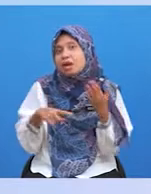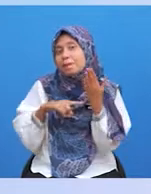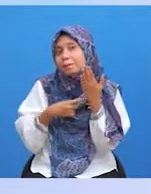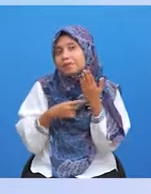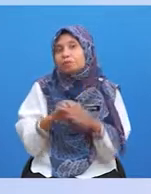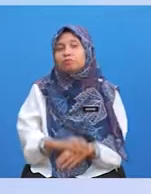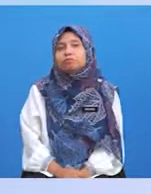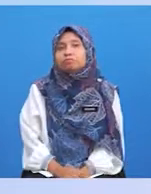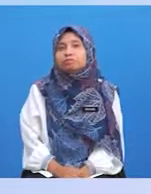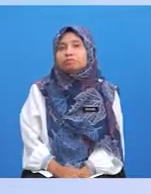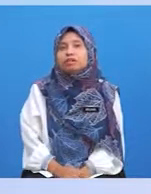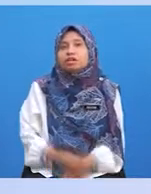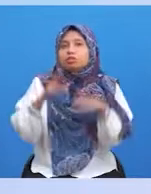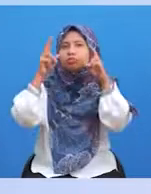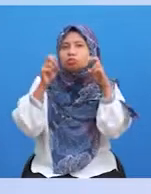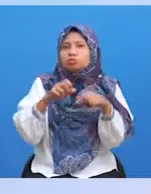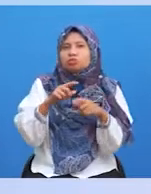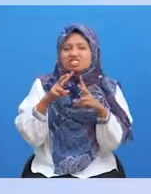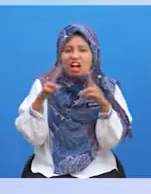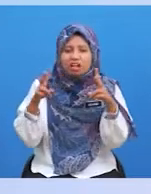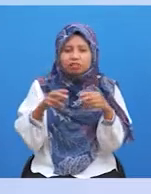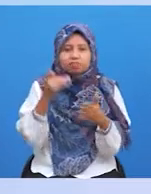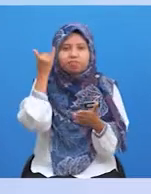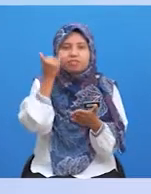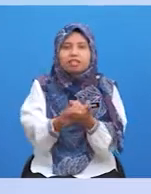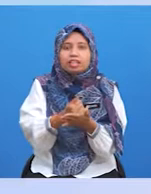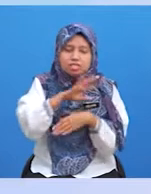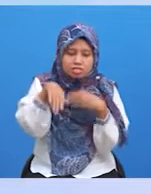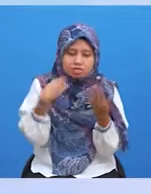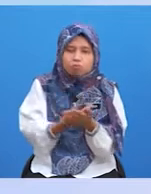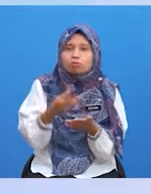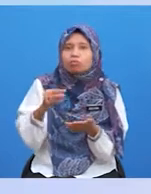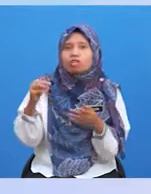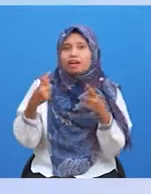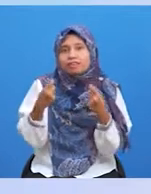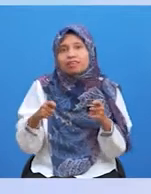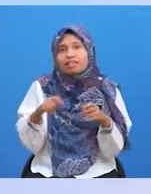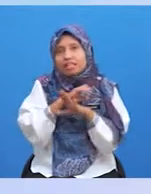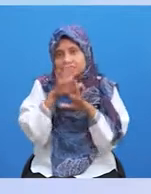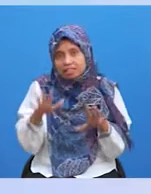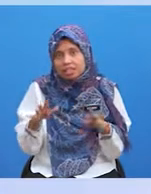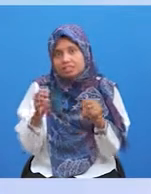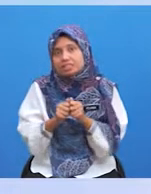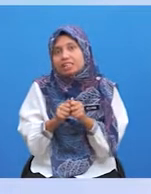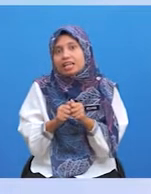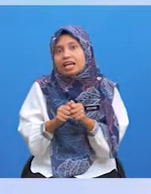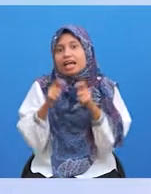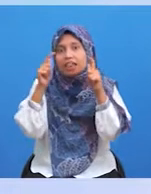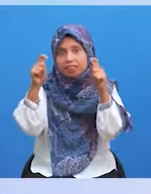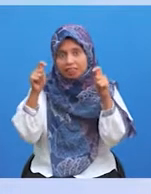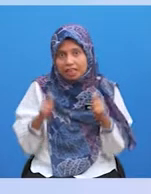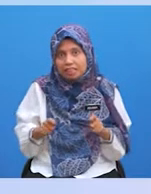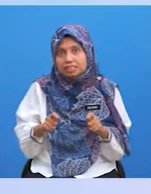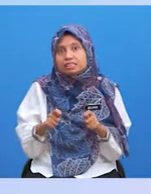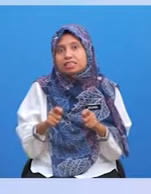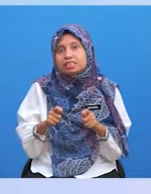pendahuluan. Cikgu amat yakin semua murid telah jelas dengan teknik